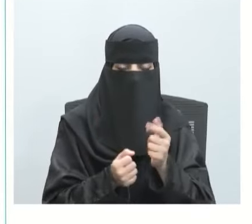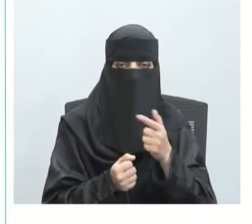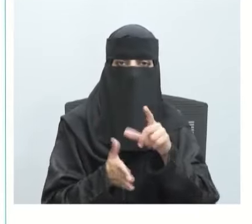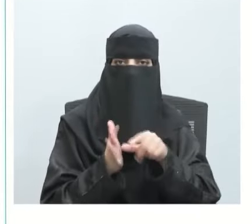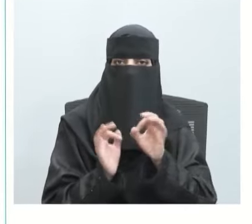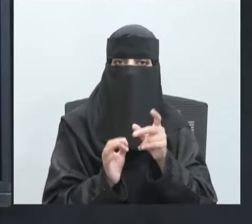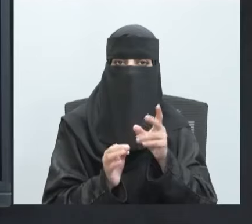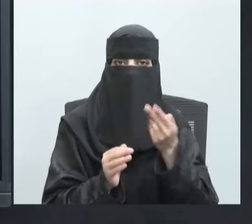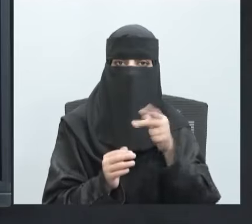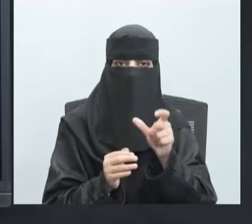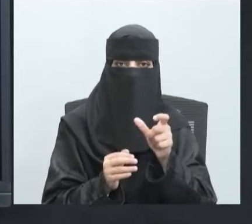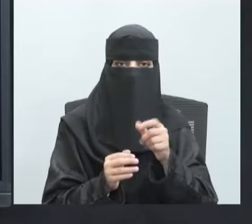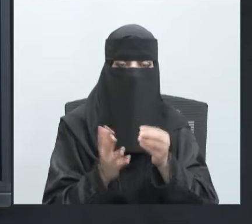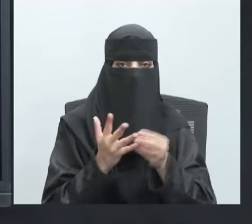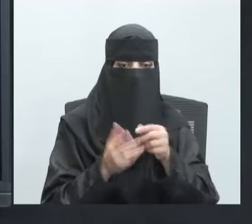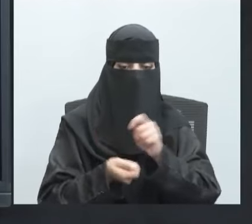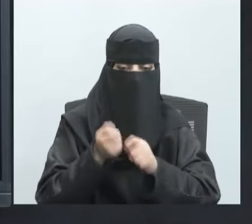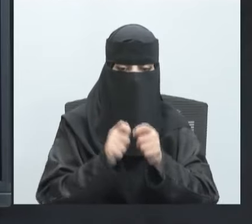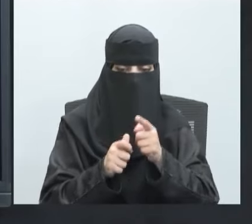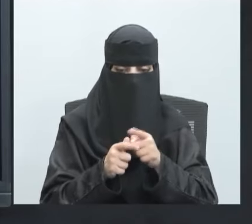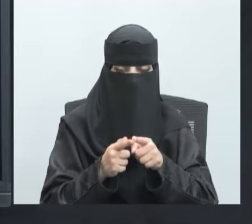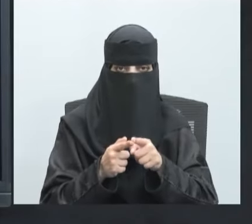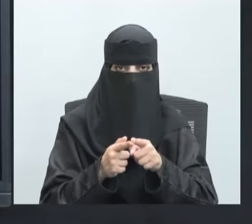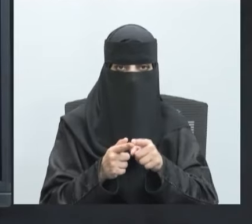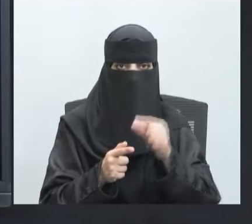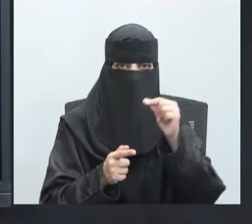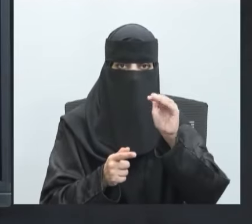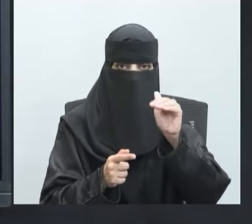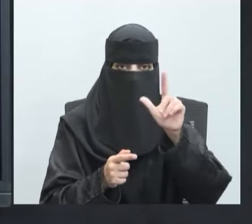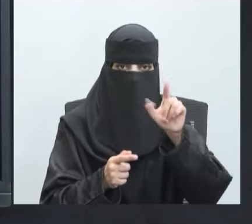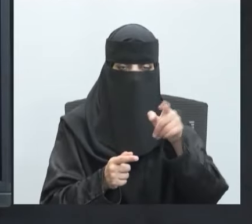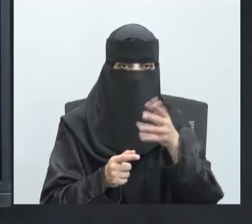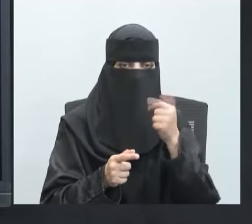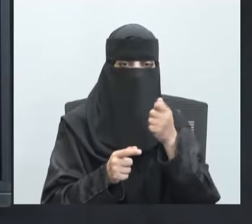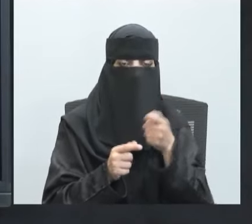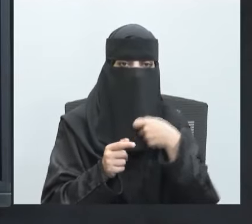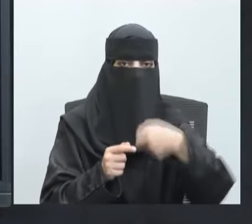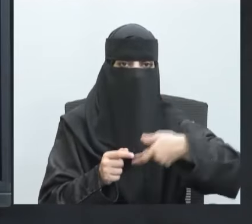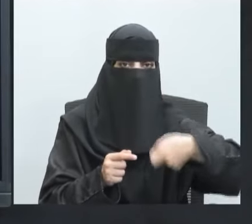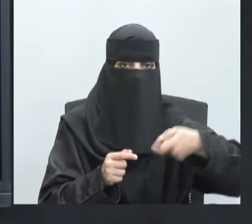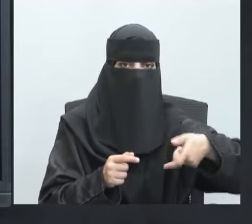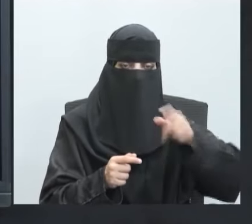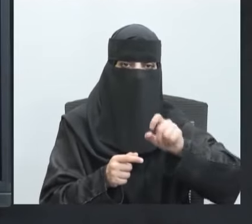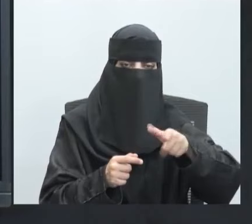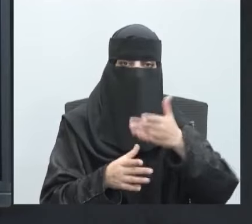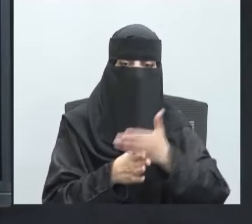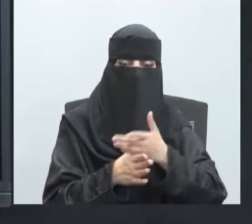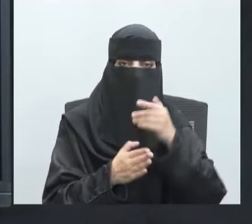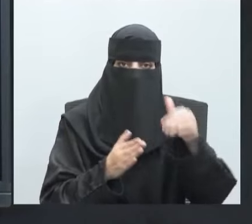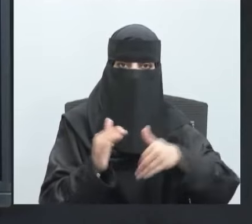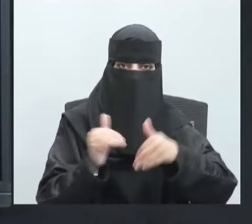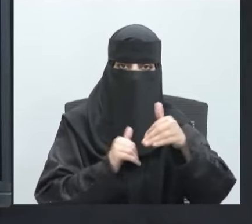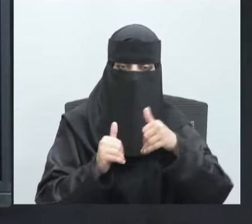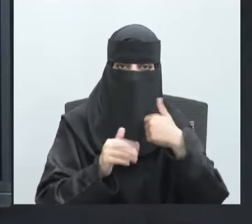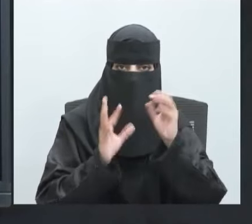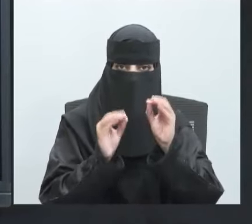الشرائيه عن مكونين المكون الاول هو الدخل وكم التدفقات النقديه التي تاتيك وهذا